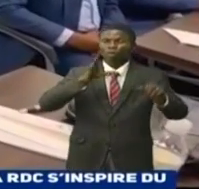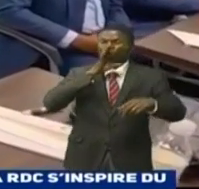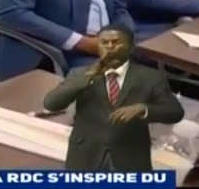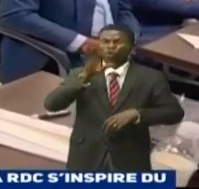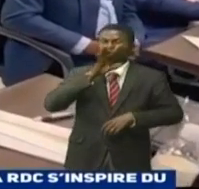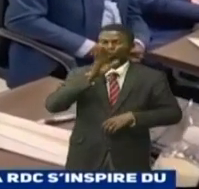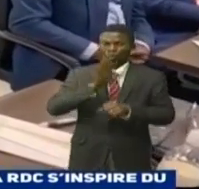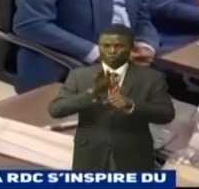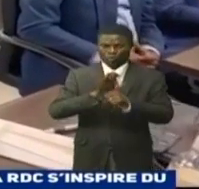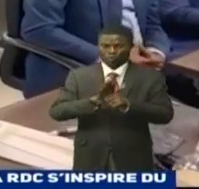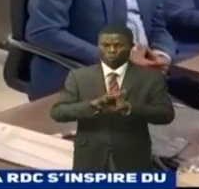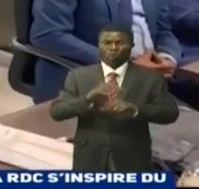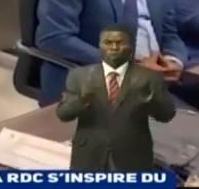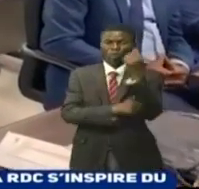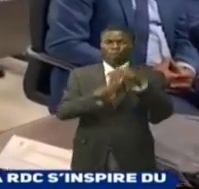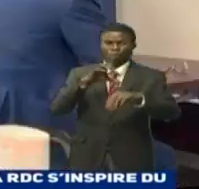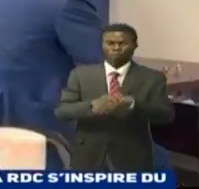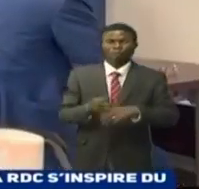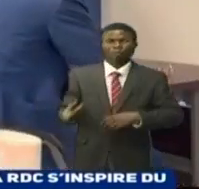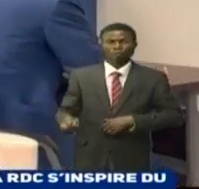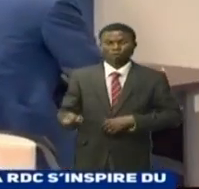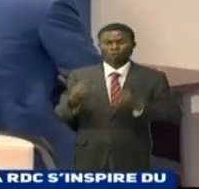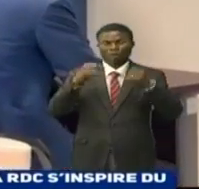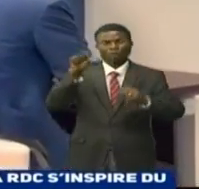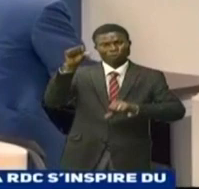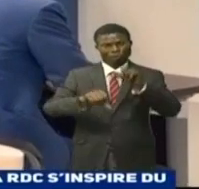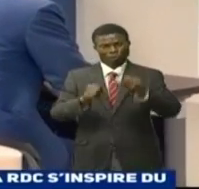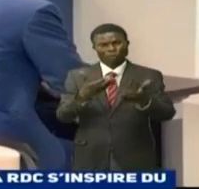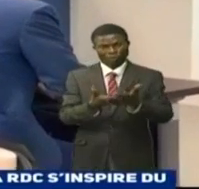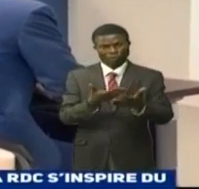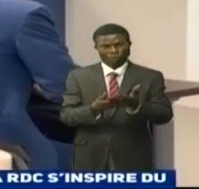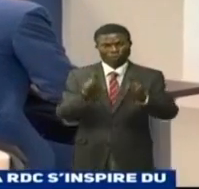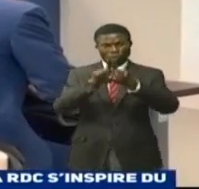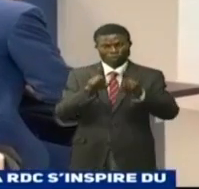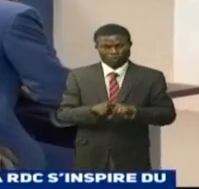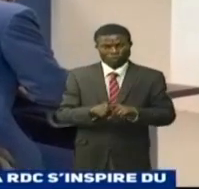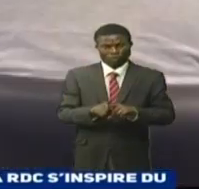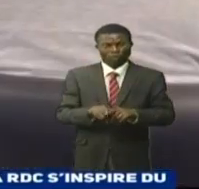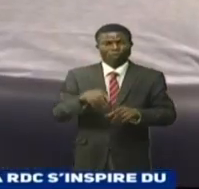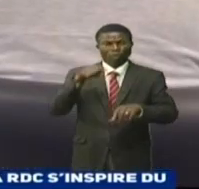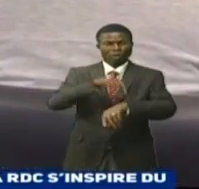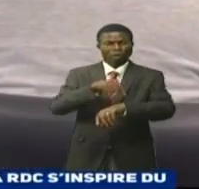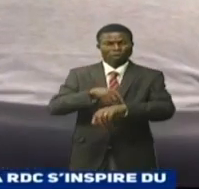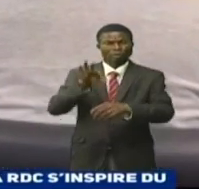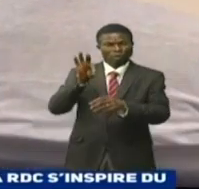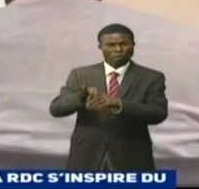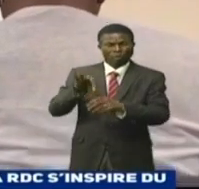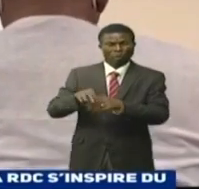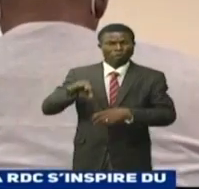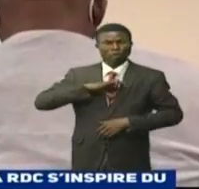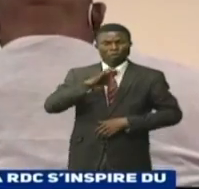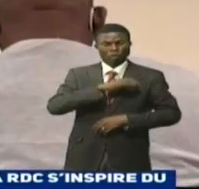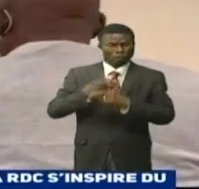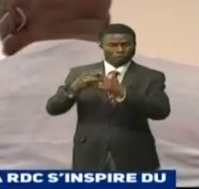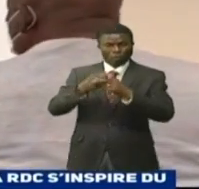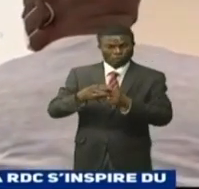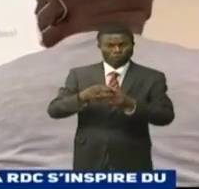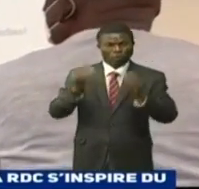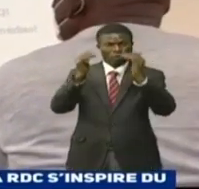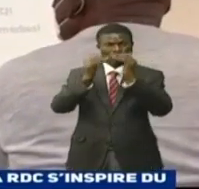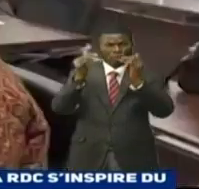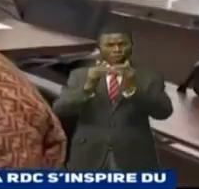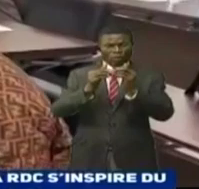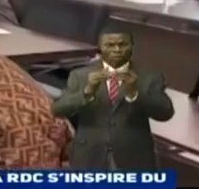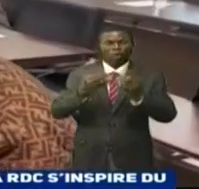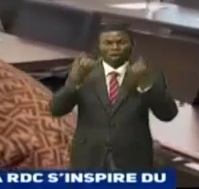les personnes victimes la correction des informations diffamatoires et pendant les élections le comité veille sur l'égalité dont